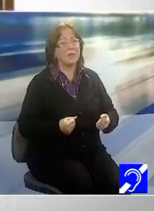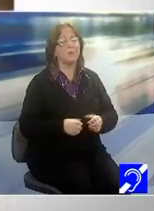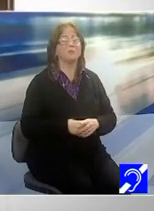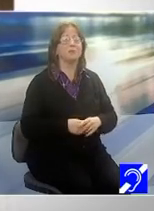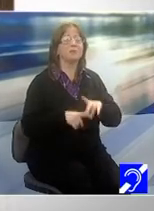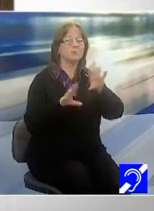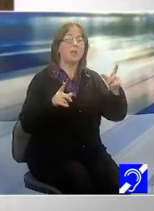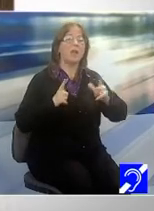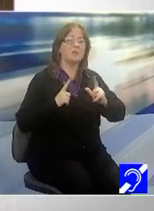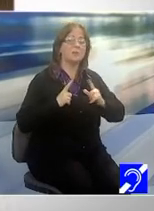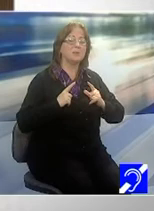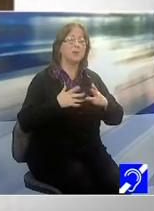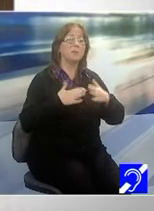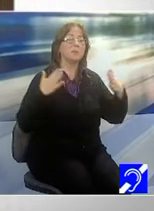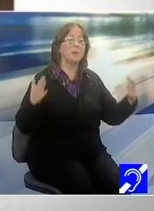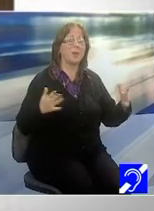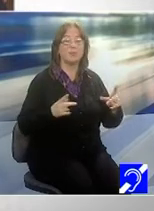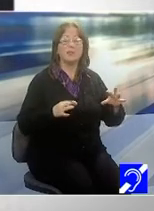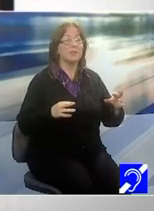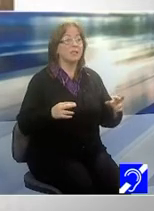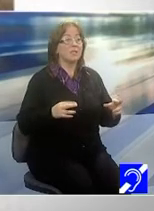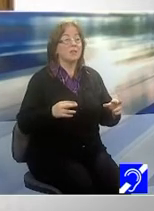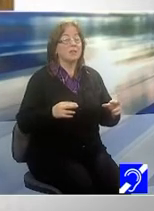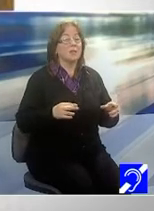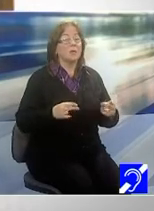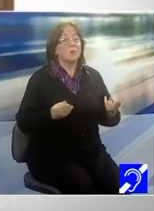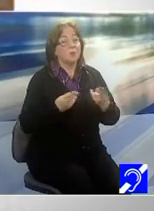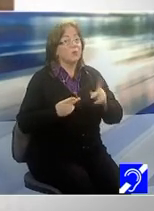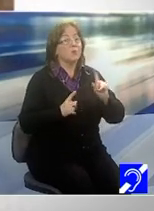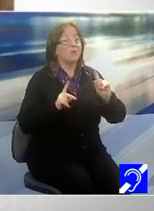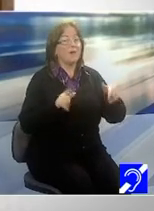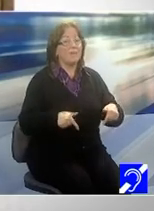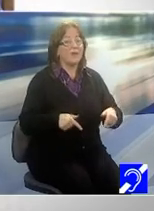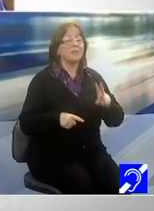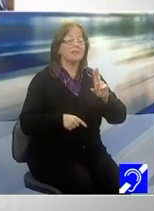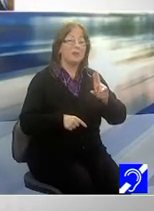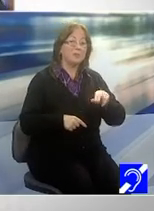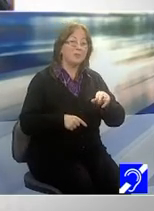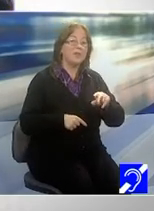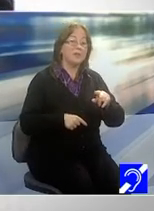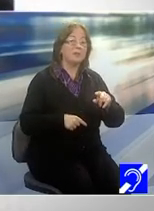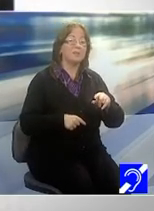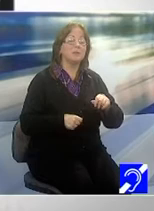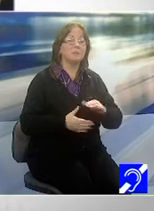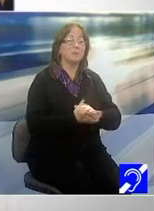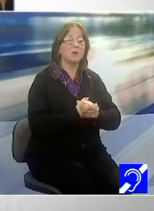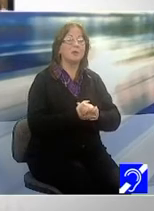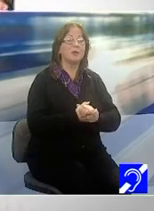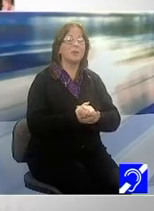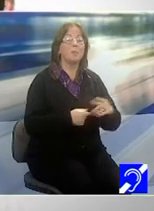mari. Simplu nu va fi, dar puteți să contați pe parteneriatul cu